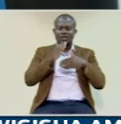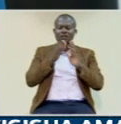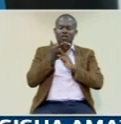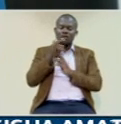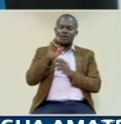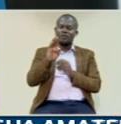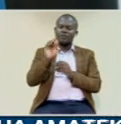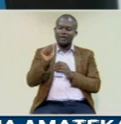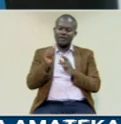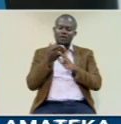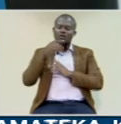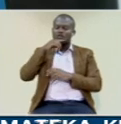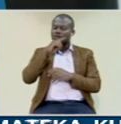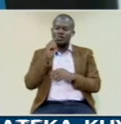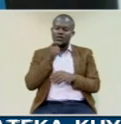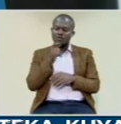Arabie, kuri social media